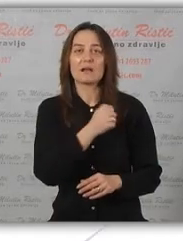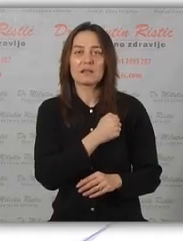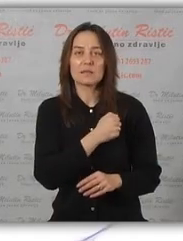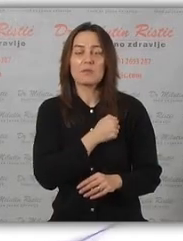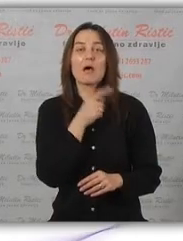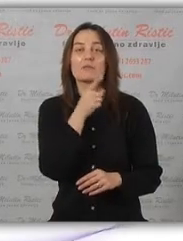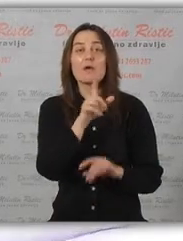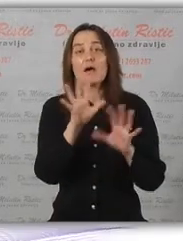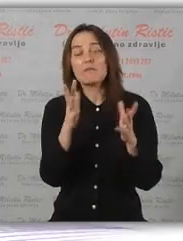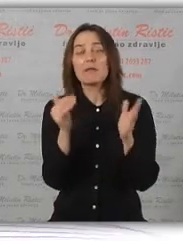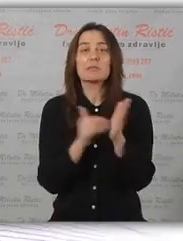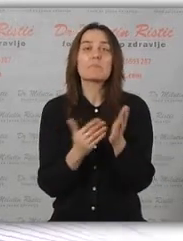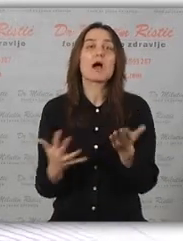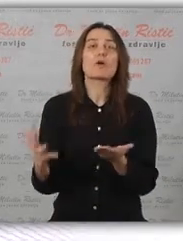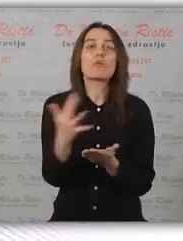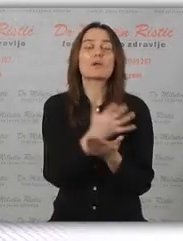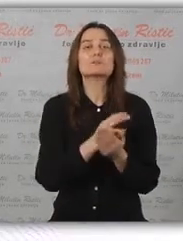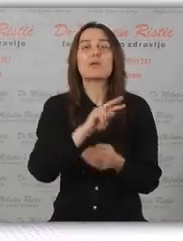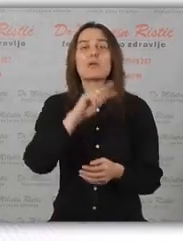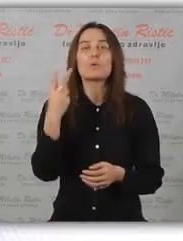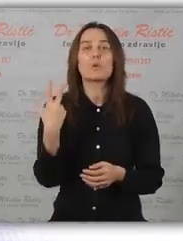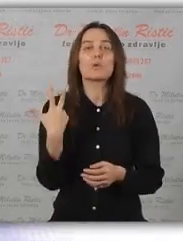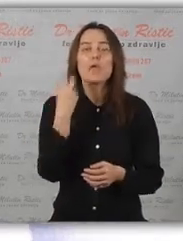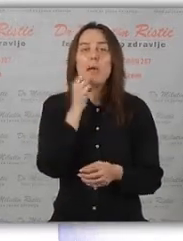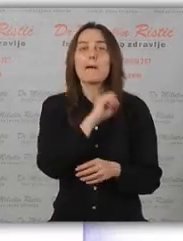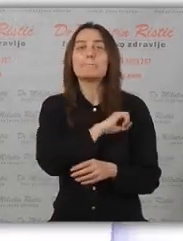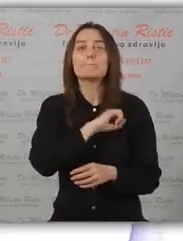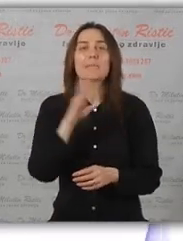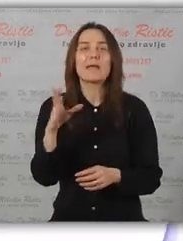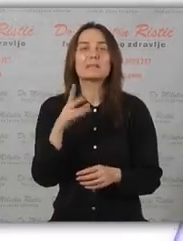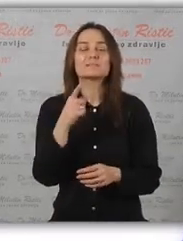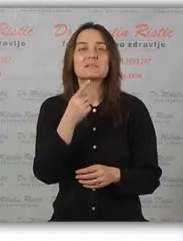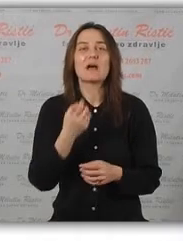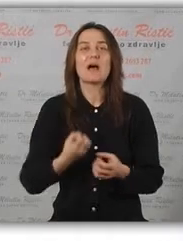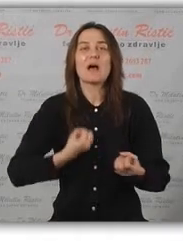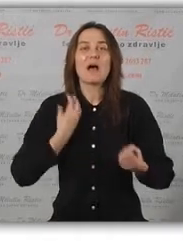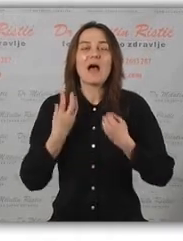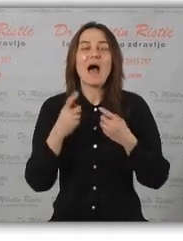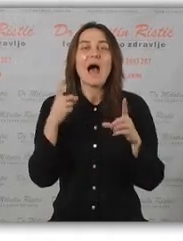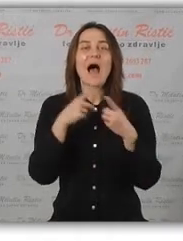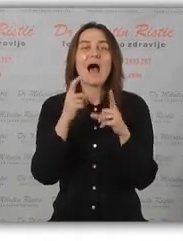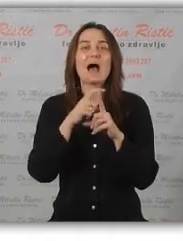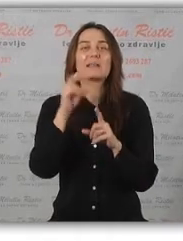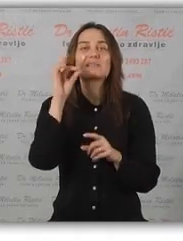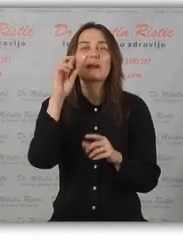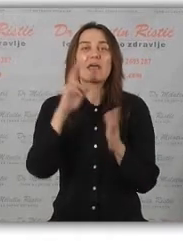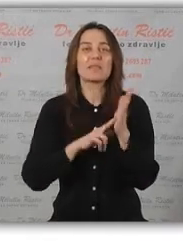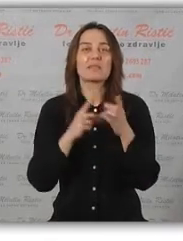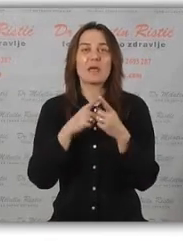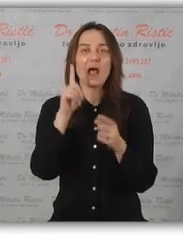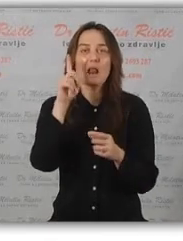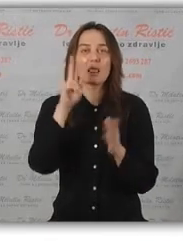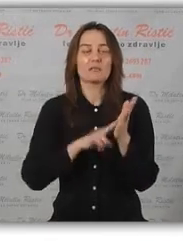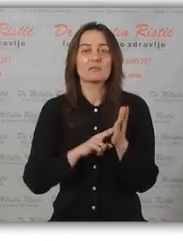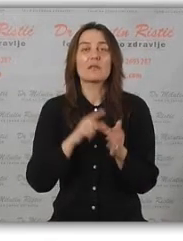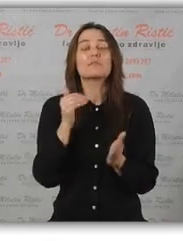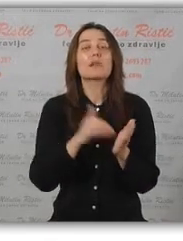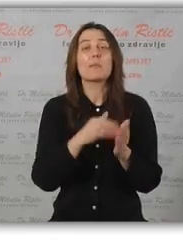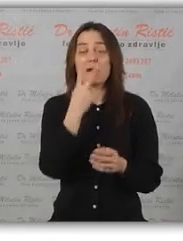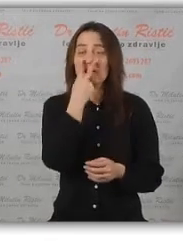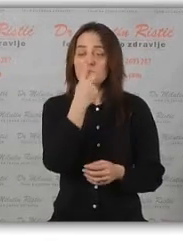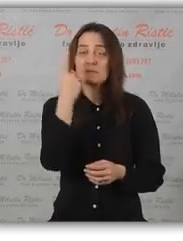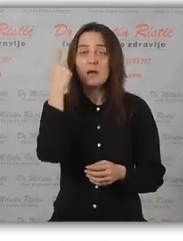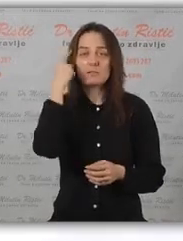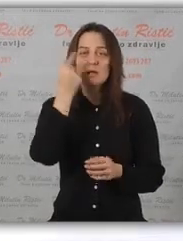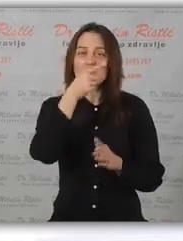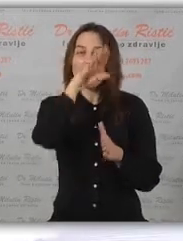srčanim aritmijama. Kod njih eventualno treba koristiti neki anestetički rastvor bez adrenalina, ali treba imati u vidu